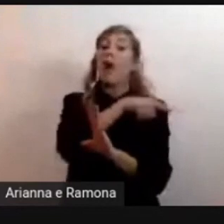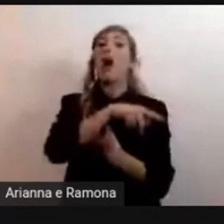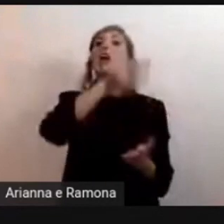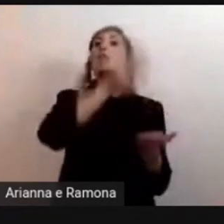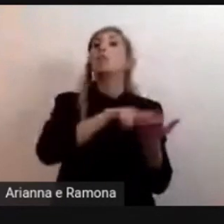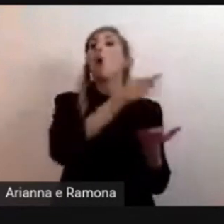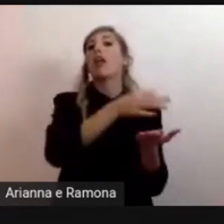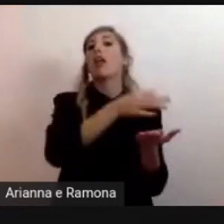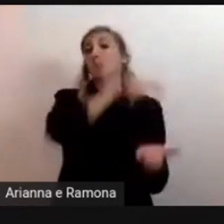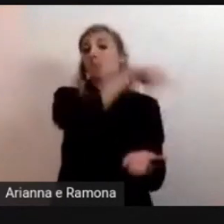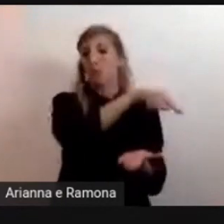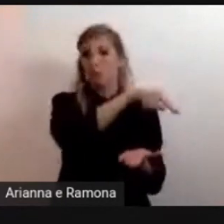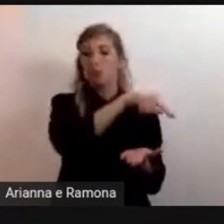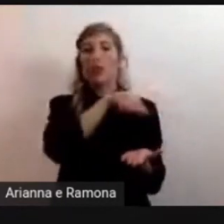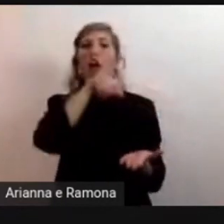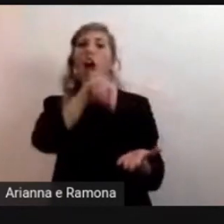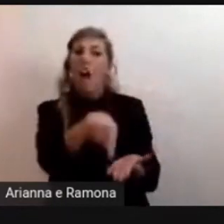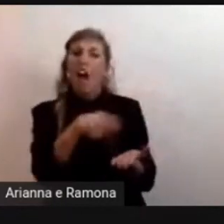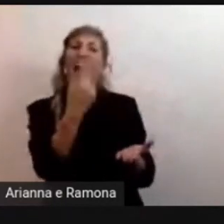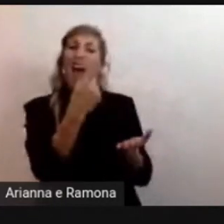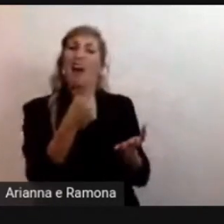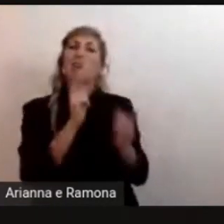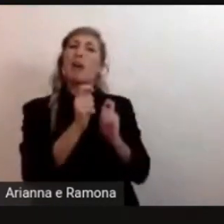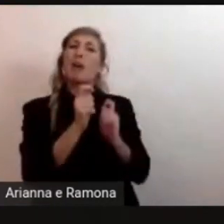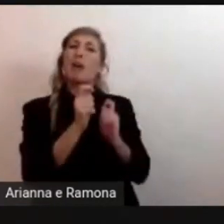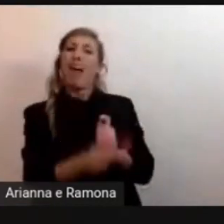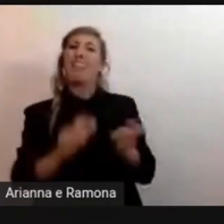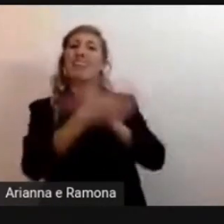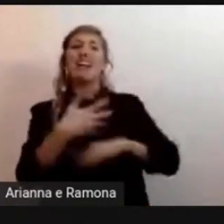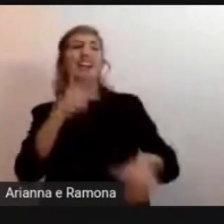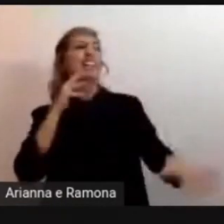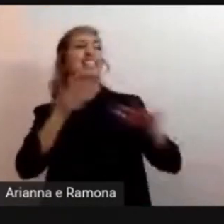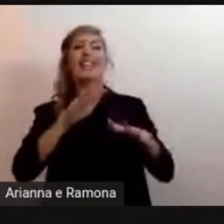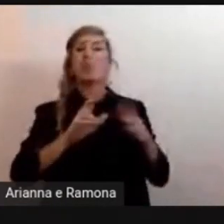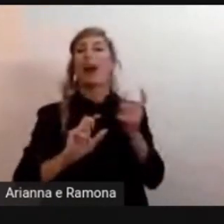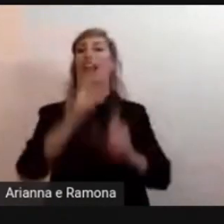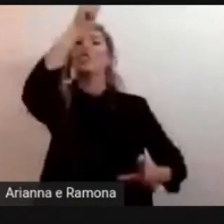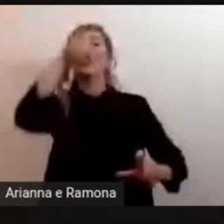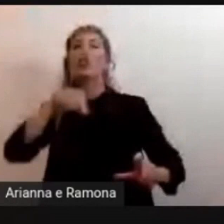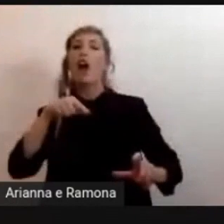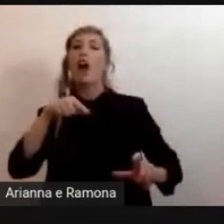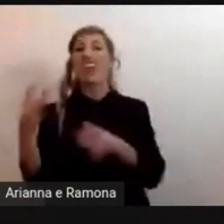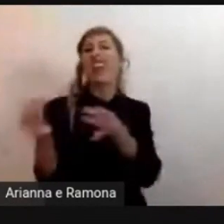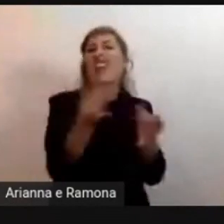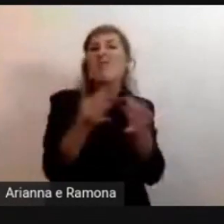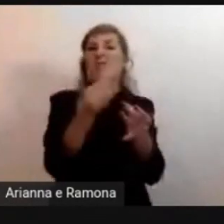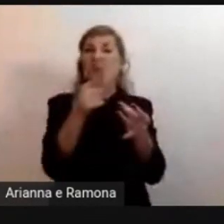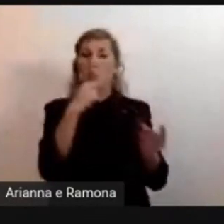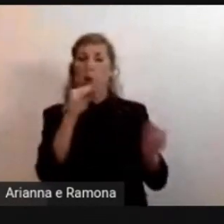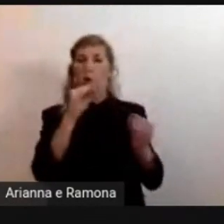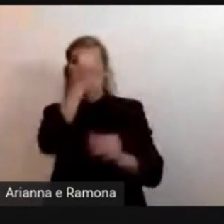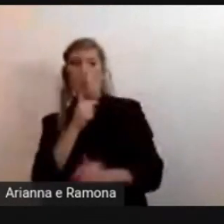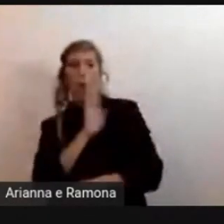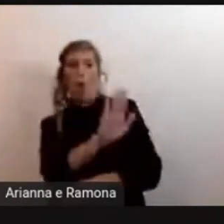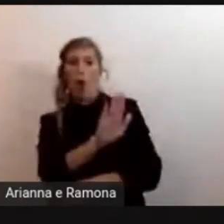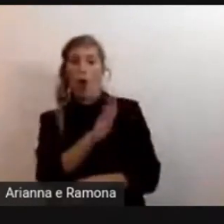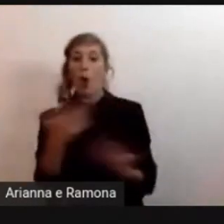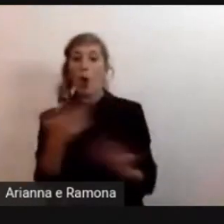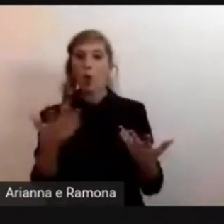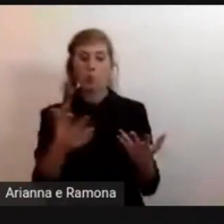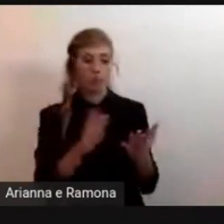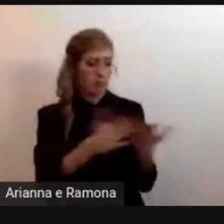prenderà una posizione in ultima nella scala sociale disprezzato da tutti ecco questo letto oggi è veramente